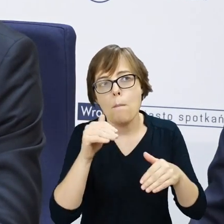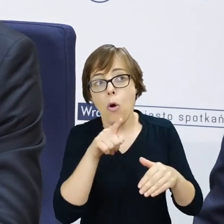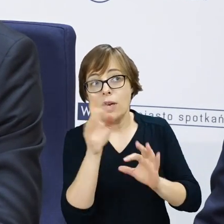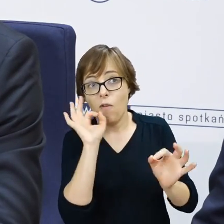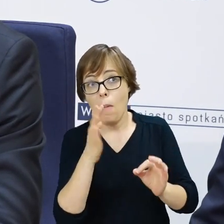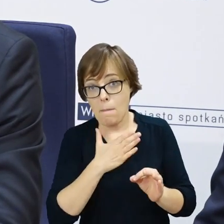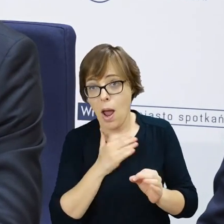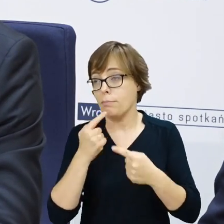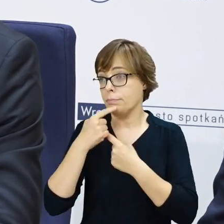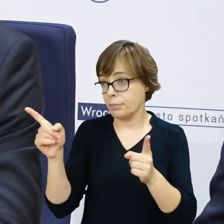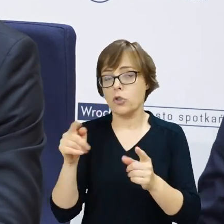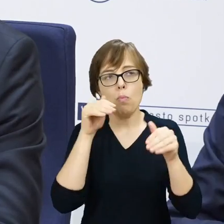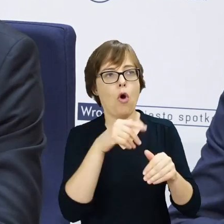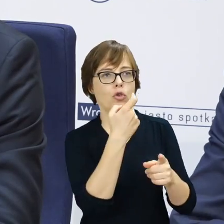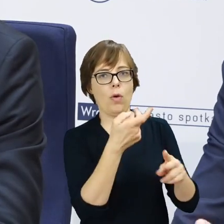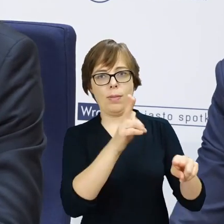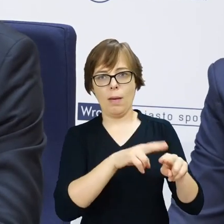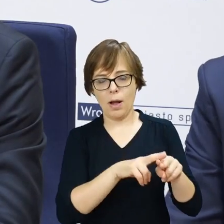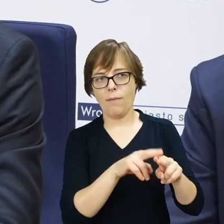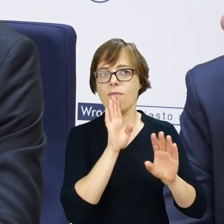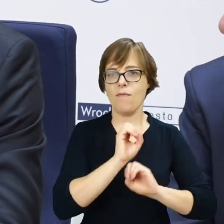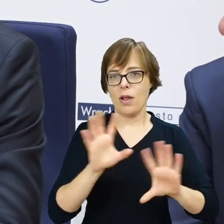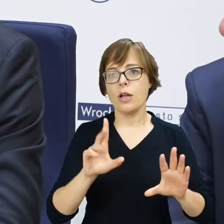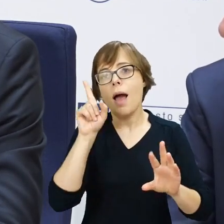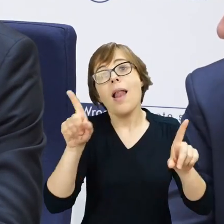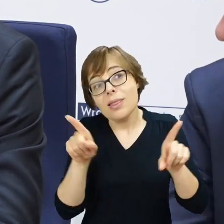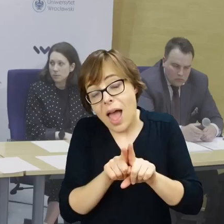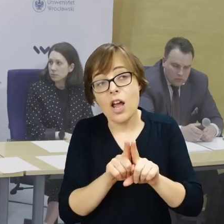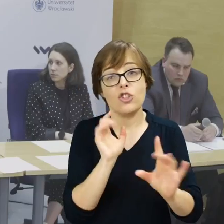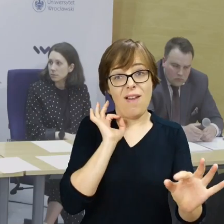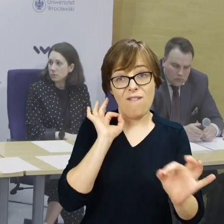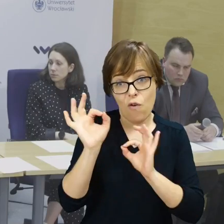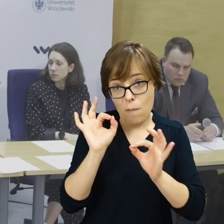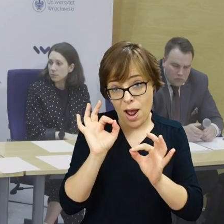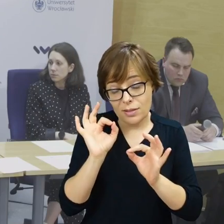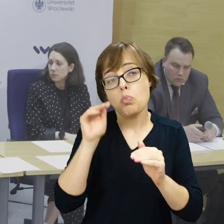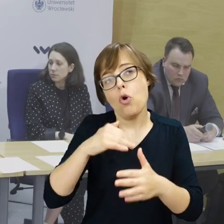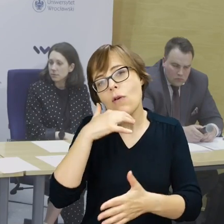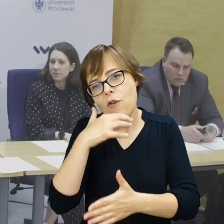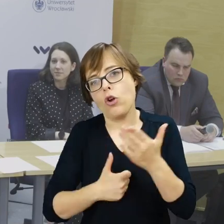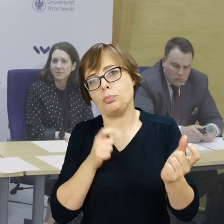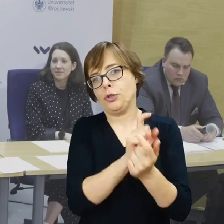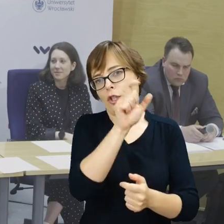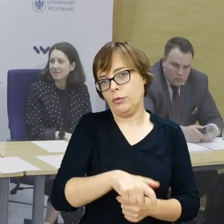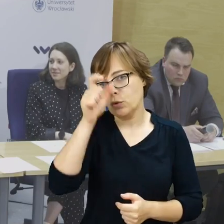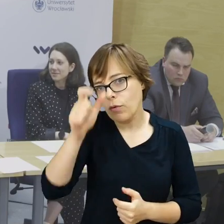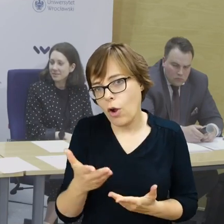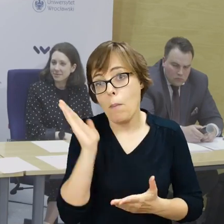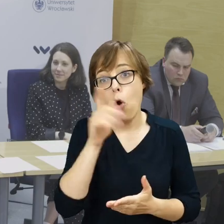chciałbym dotknąć teraz kwestii informacji o sobie. Bo